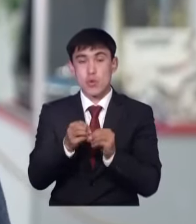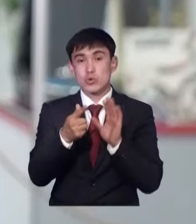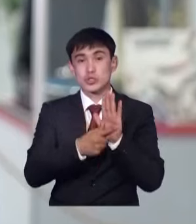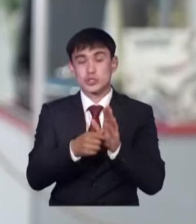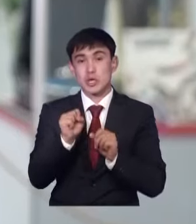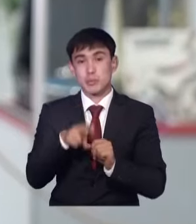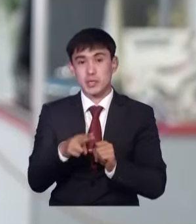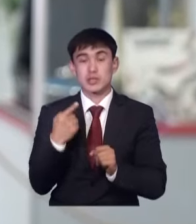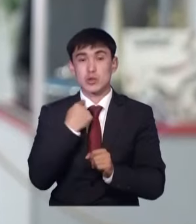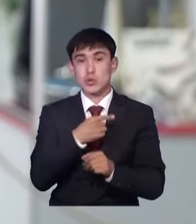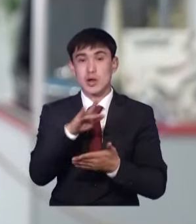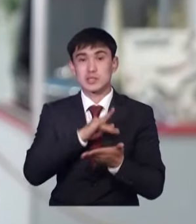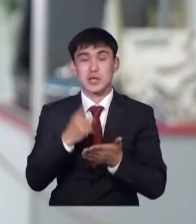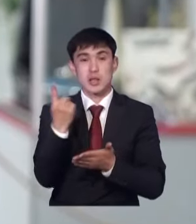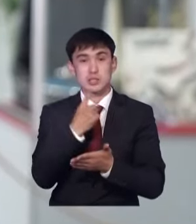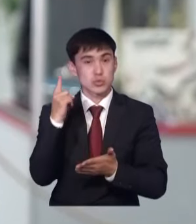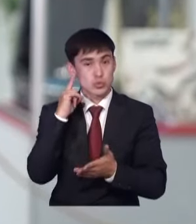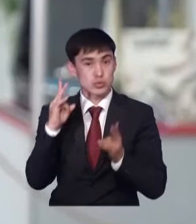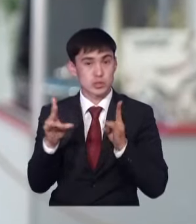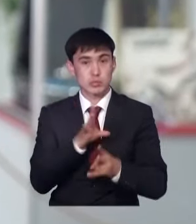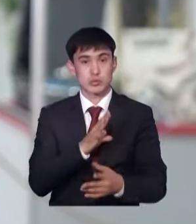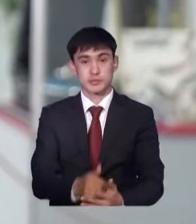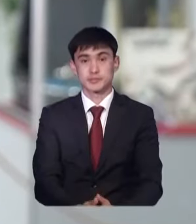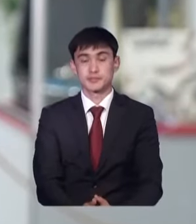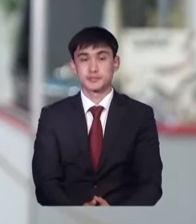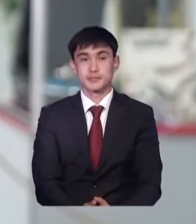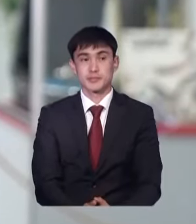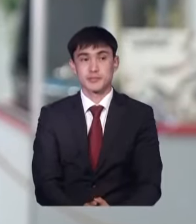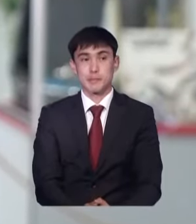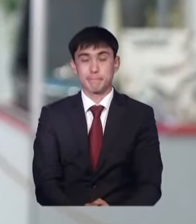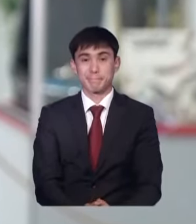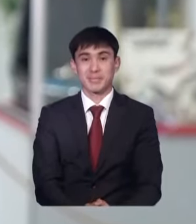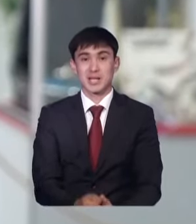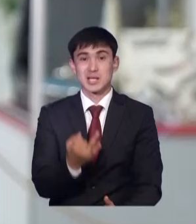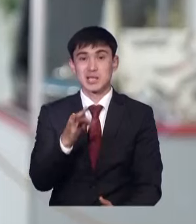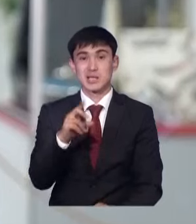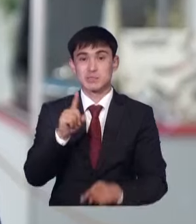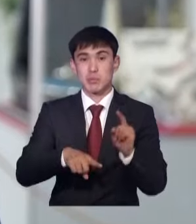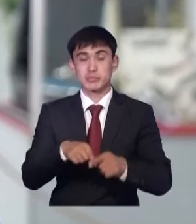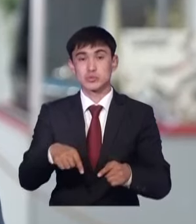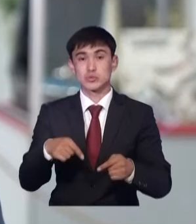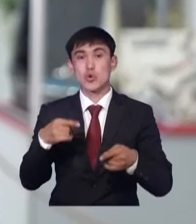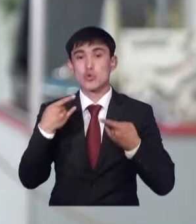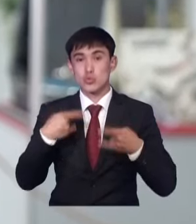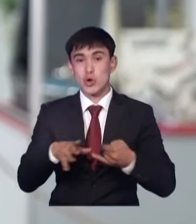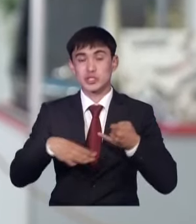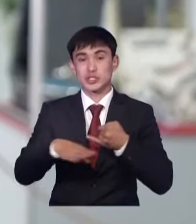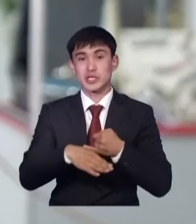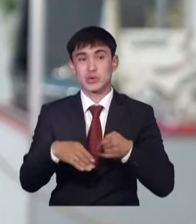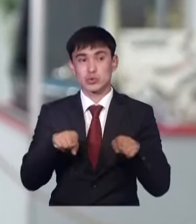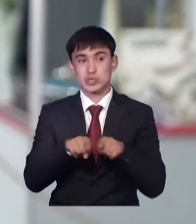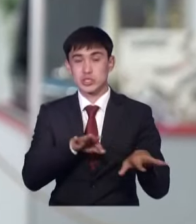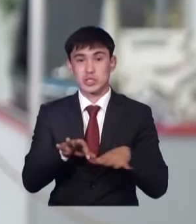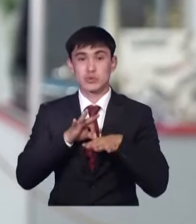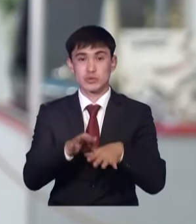күні Талдықорған қаласында ең алғаш үлесілген болатын. Енді Ильяс бабамыздың туған жері, кіндік қан тамған жерде осындай шара өтіп